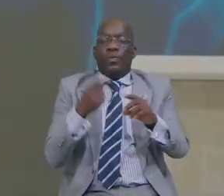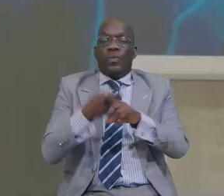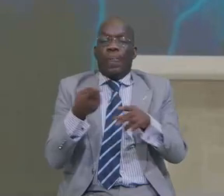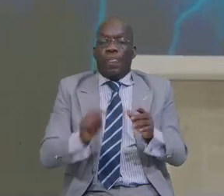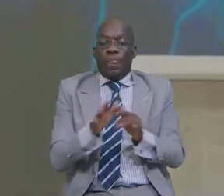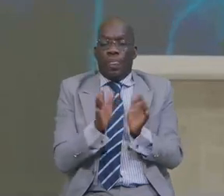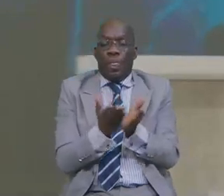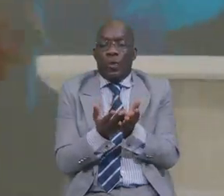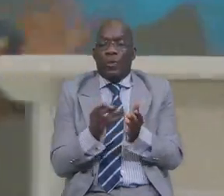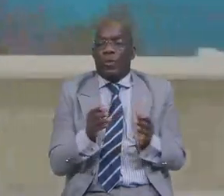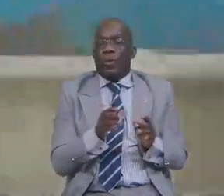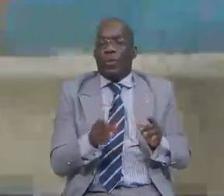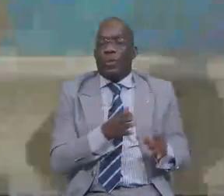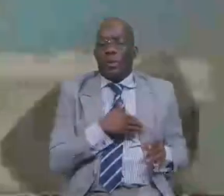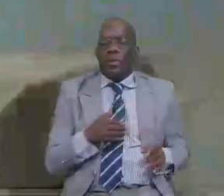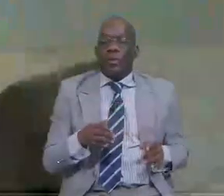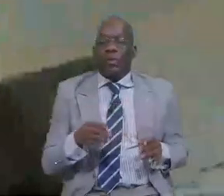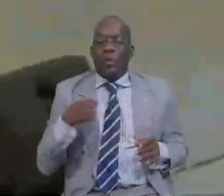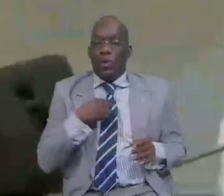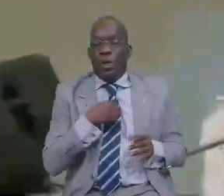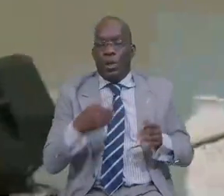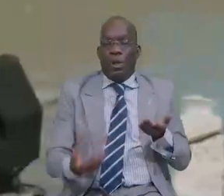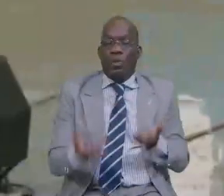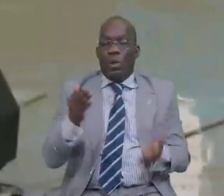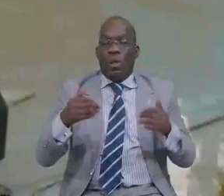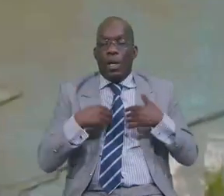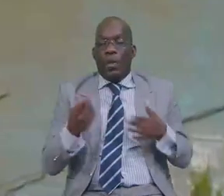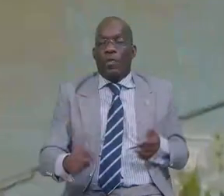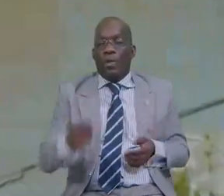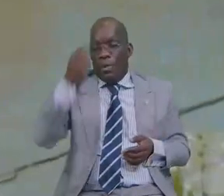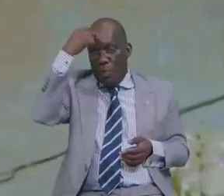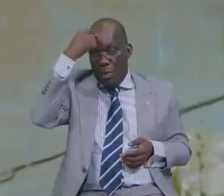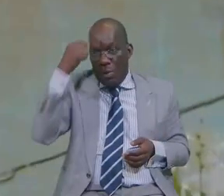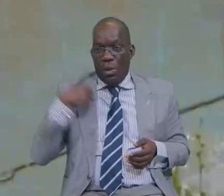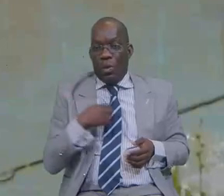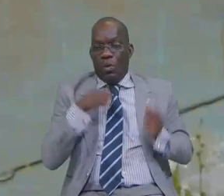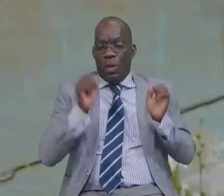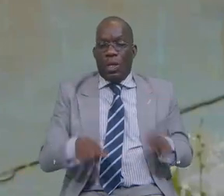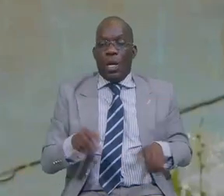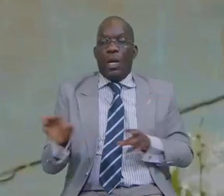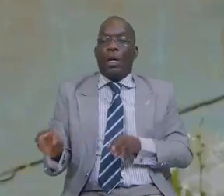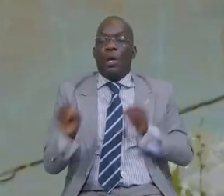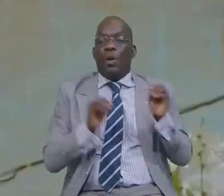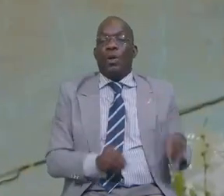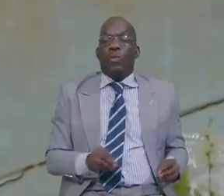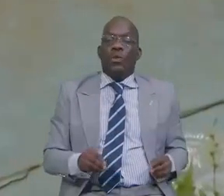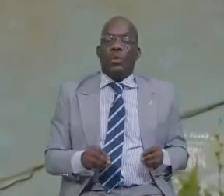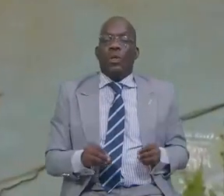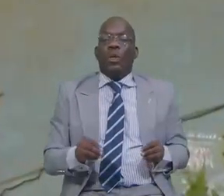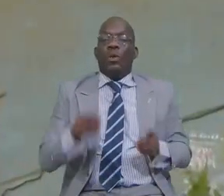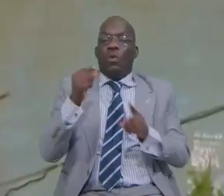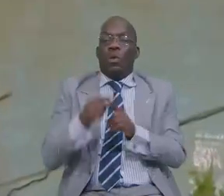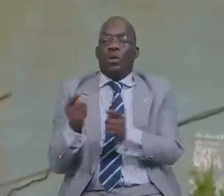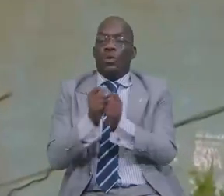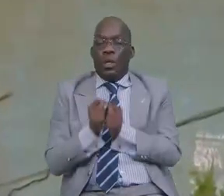performances. Et nous limitons donc à cela. Nous pouvons avoir peut-être le cerveau pour vraiment mettre